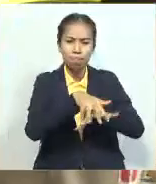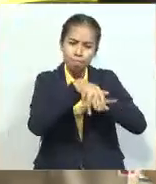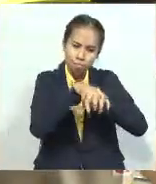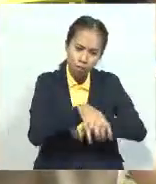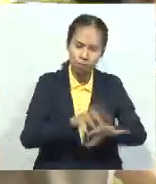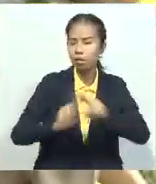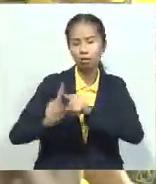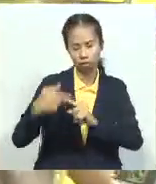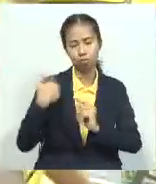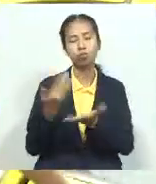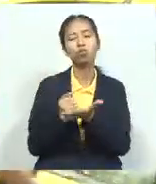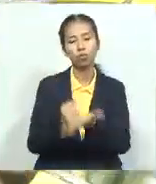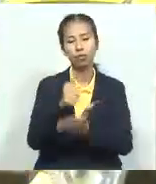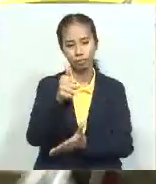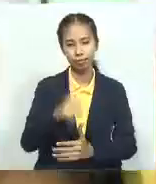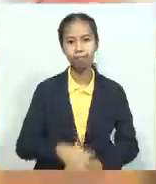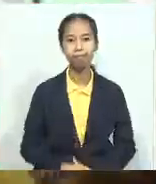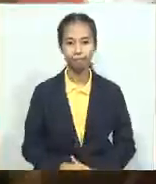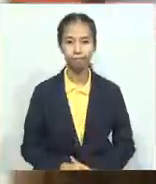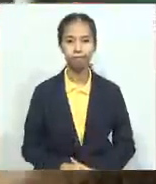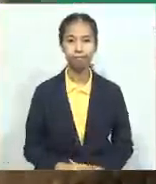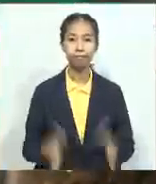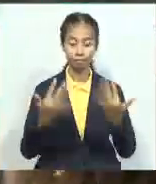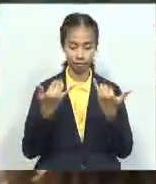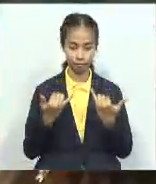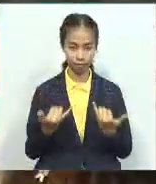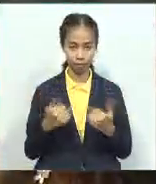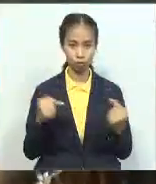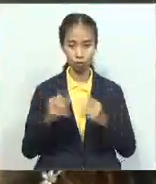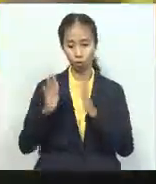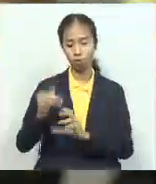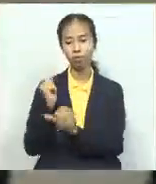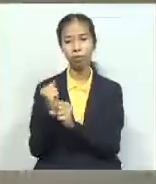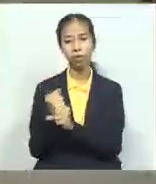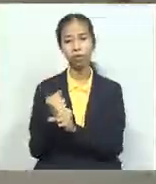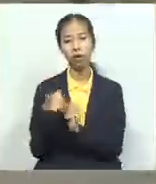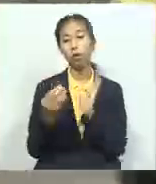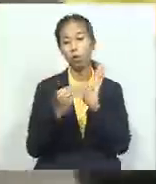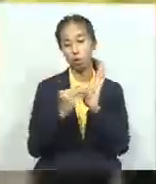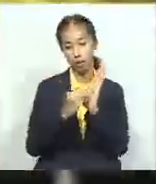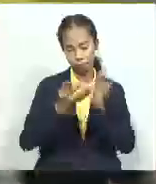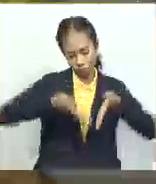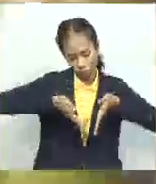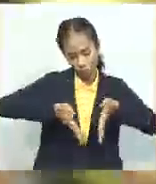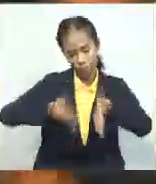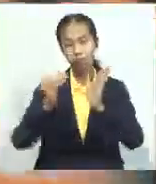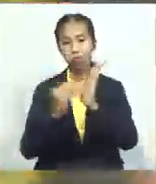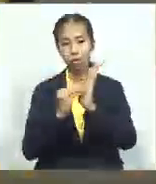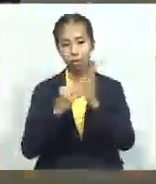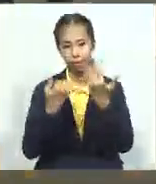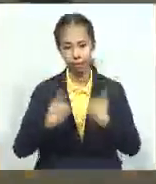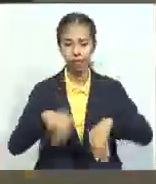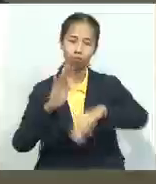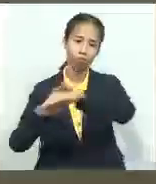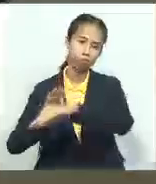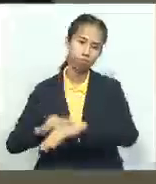ได้ นอกจากนี้เจ้าหน้าที่กทม.โดยศูนย์ความปลอดภัยทางถนนกทม.ได้ร่วมกันรณรงค์ในการ